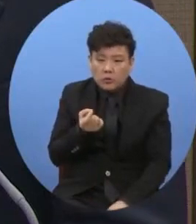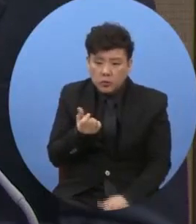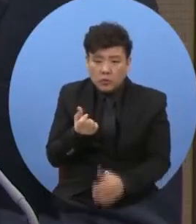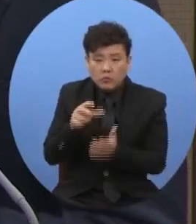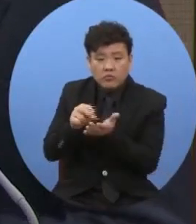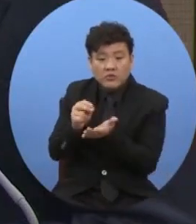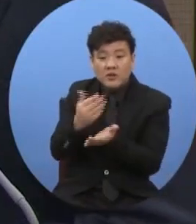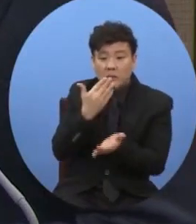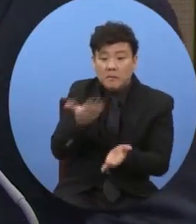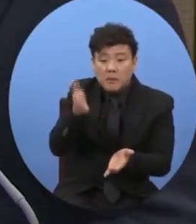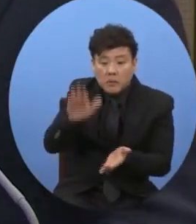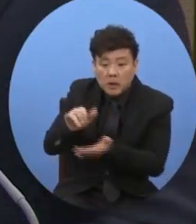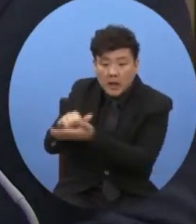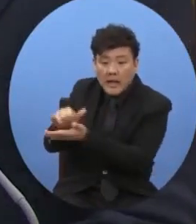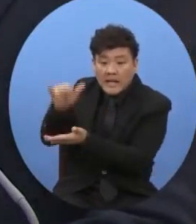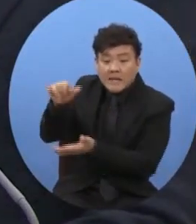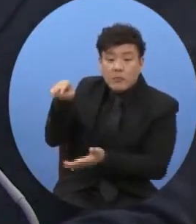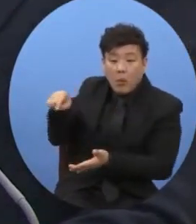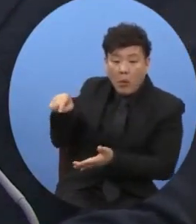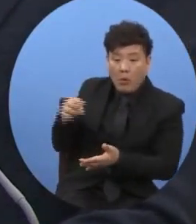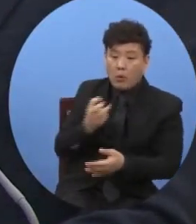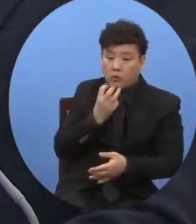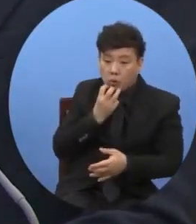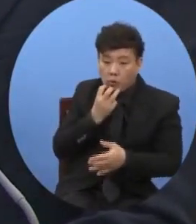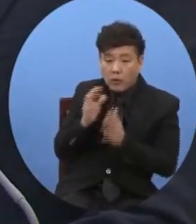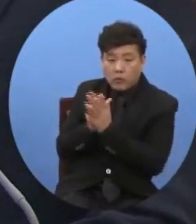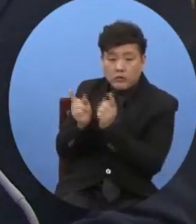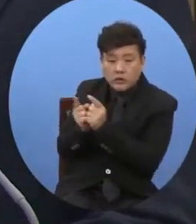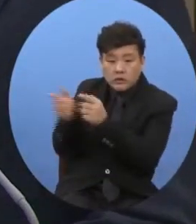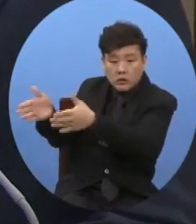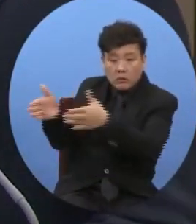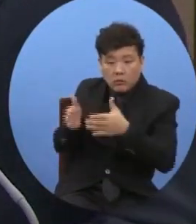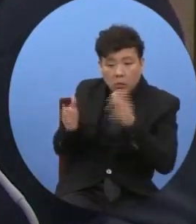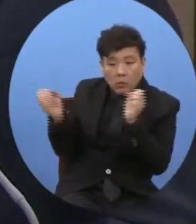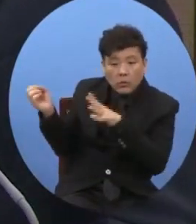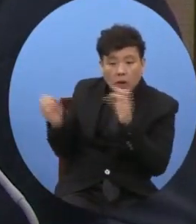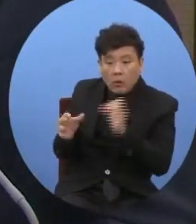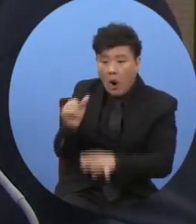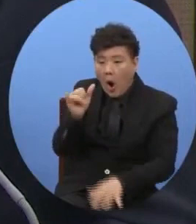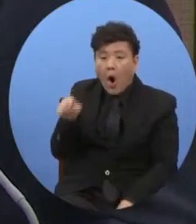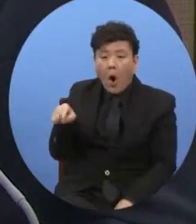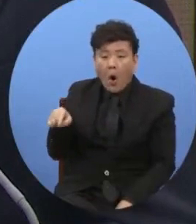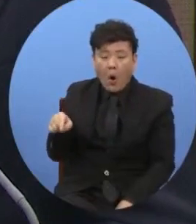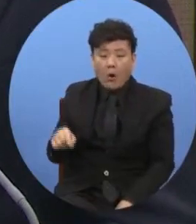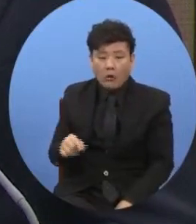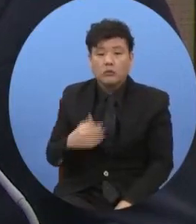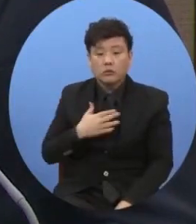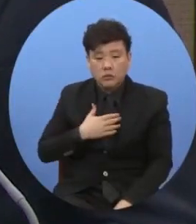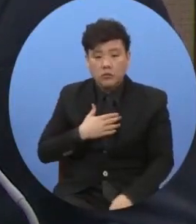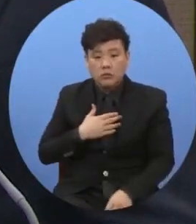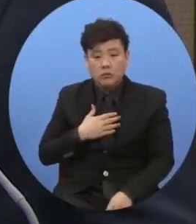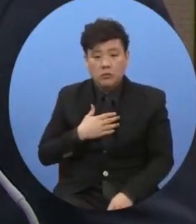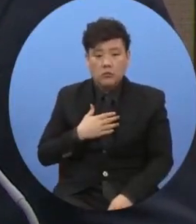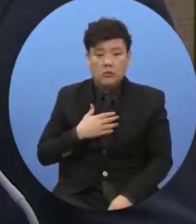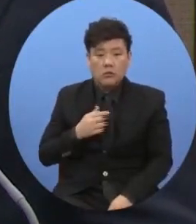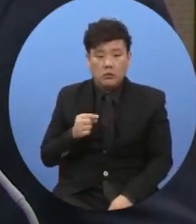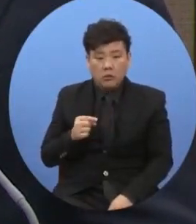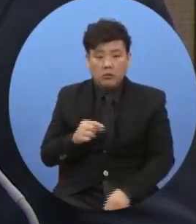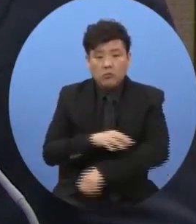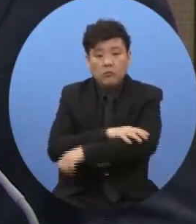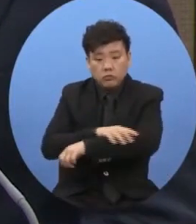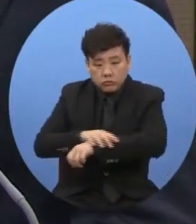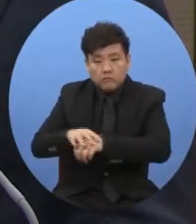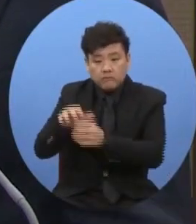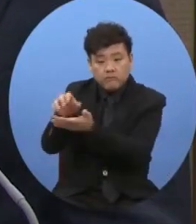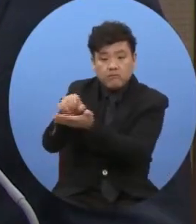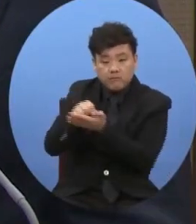수 있는데 김포하고는 상당히 심도 있게 논의가 되던 상황이기 때문에 저는 그냥 그렇게 부드럽게 잘 그 수용이 됐습니다.